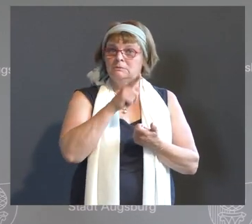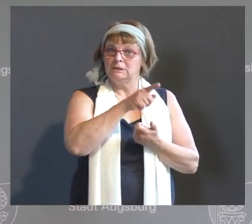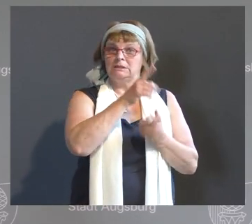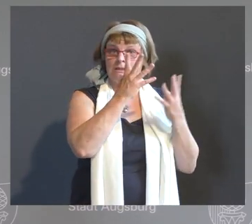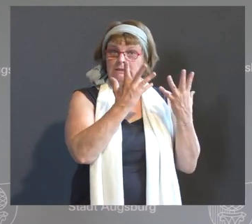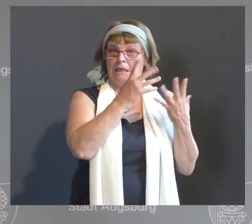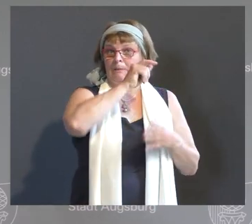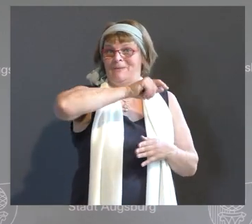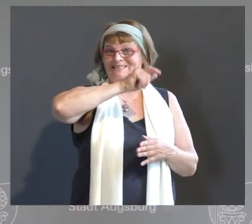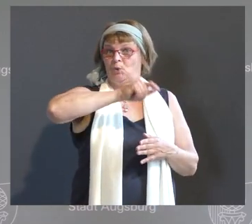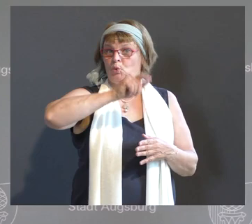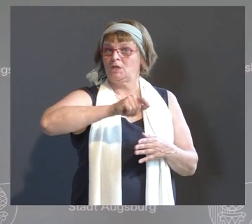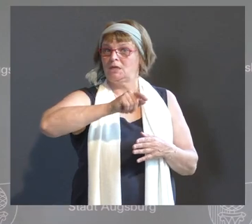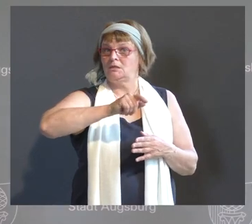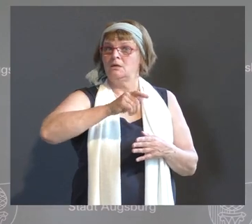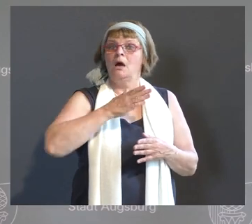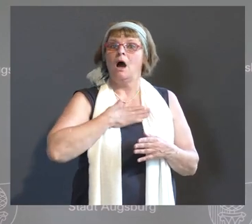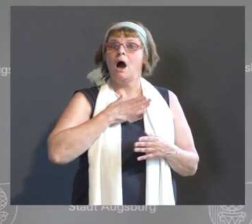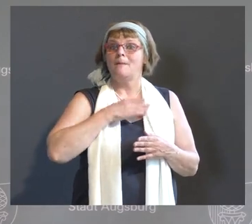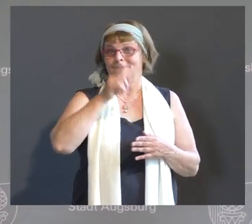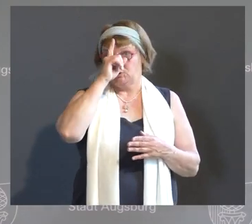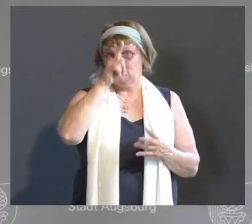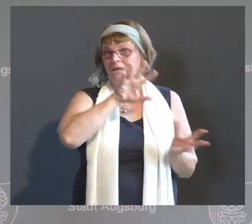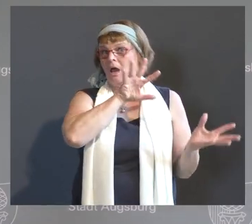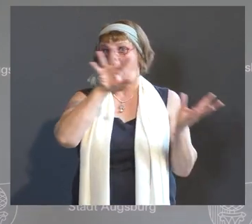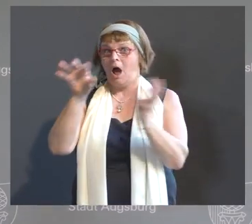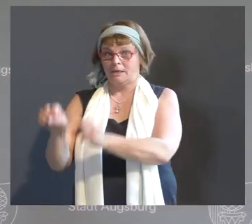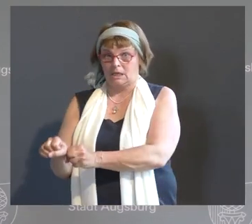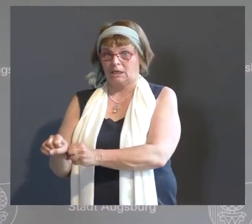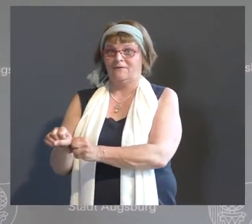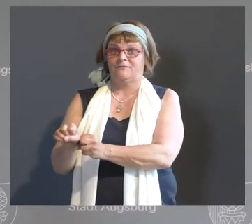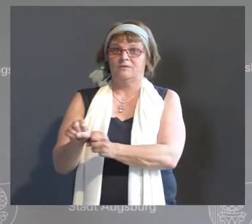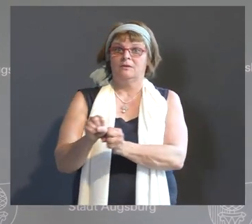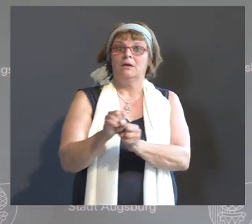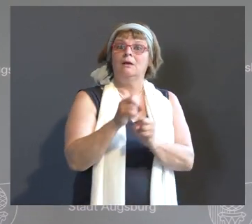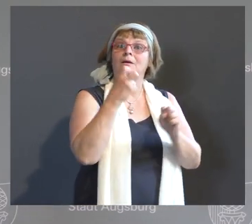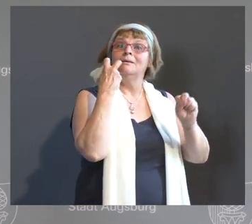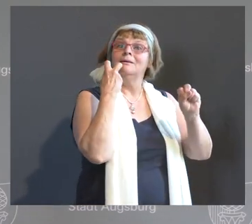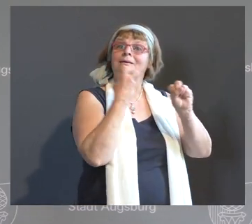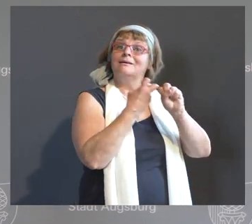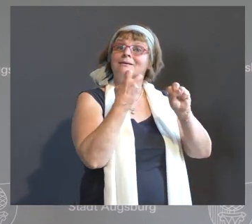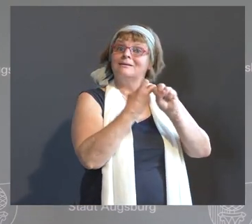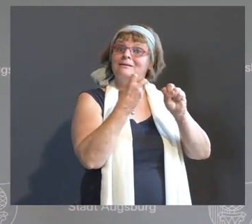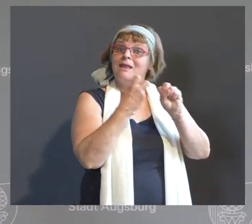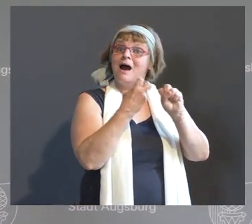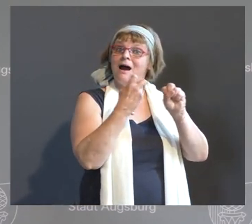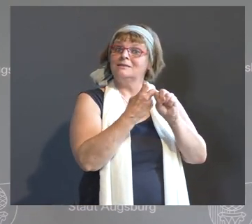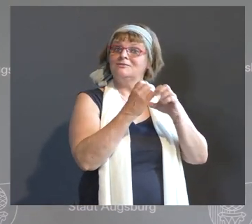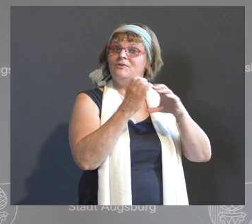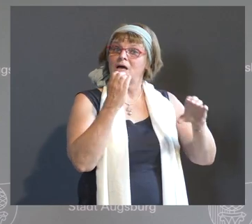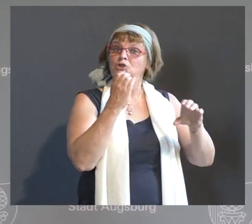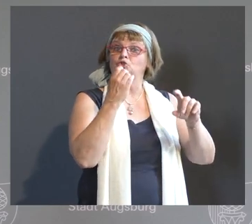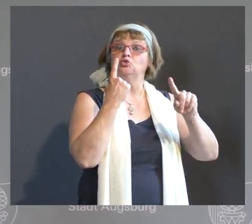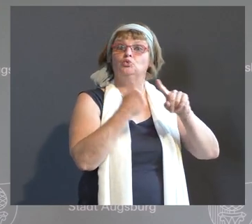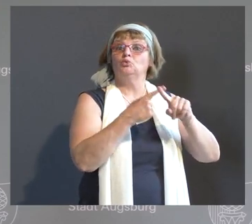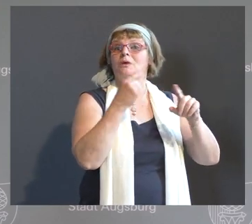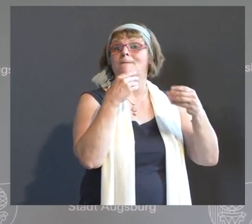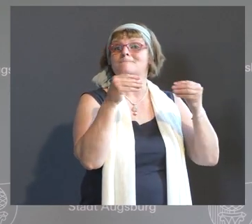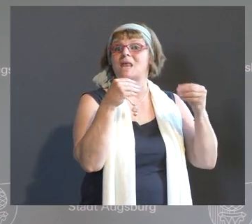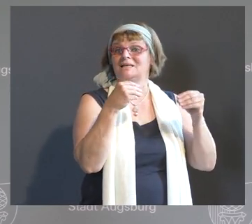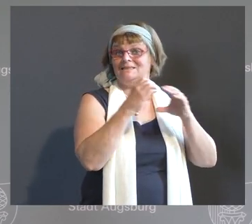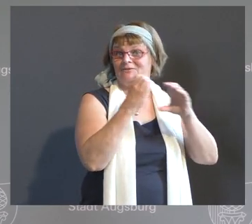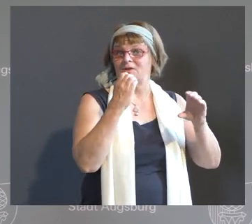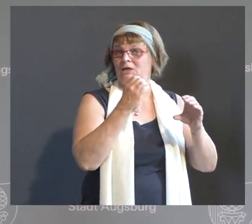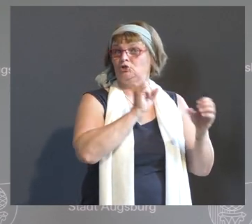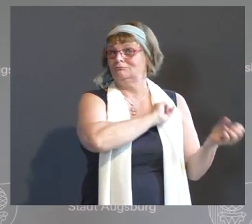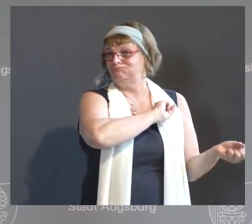Straftaten verübt, es wurden Straftaten angedroht, es wurde bedroht und es flogen sehr viele Plastikflaschen und es flog auch Glas.